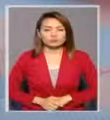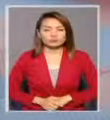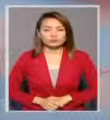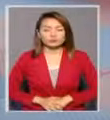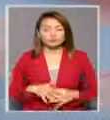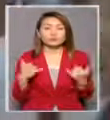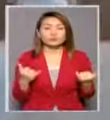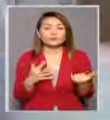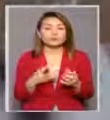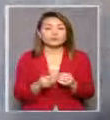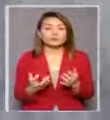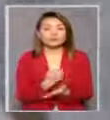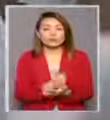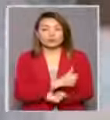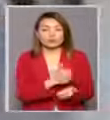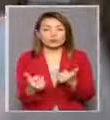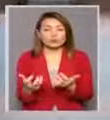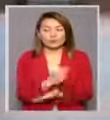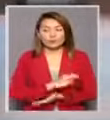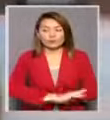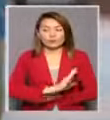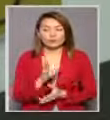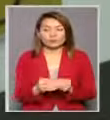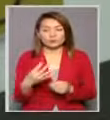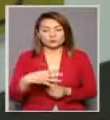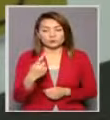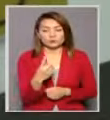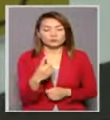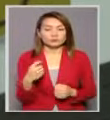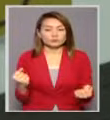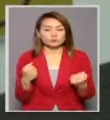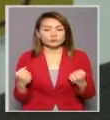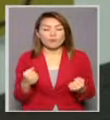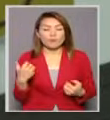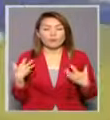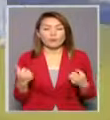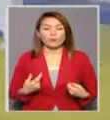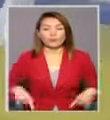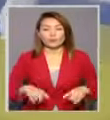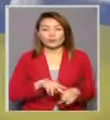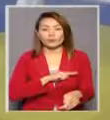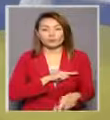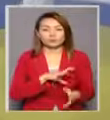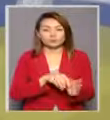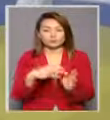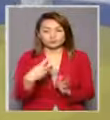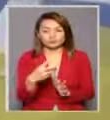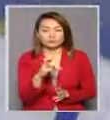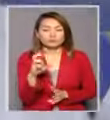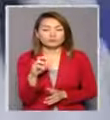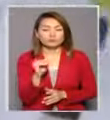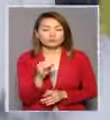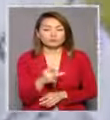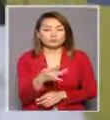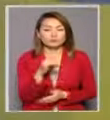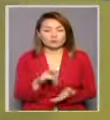На сегодняшний день достигнуты хорошие результаты с запуском 41 физкультурно-оздоровительного комплекса. Из них 32 открыты в